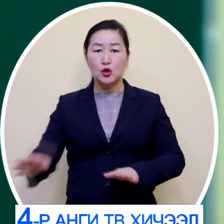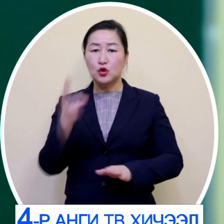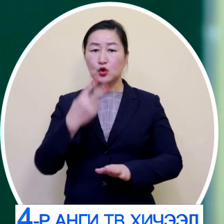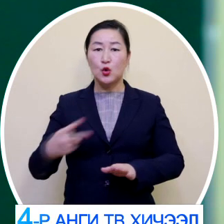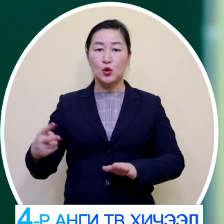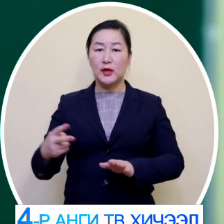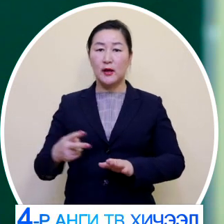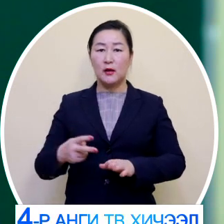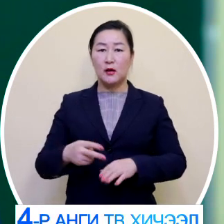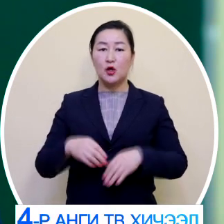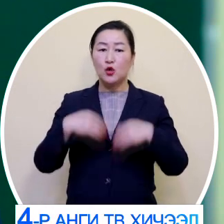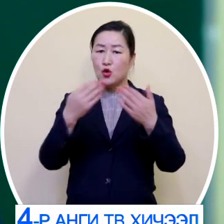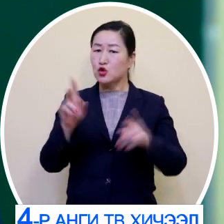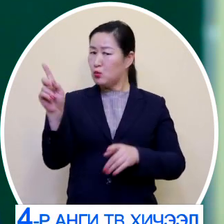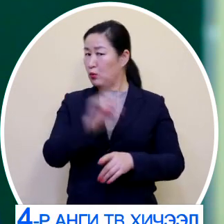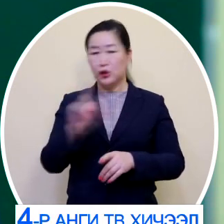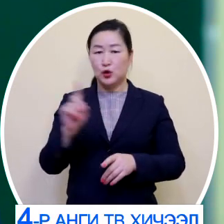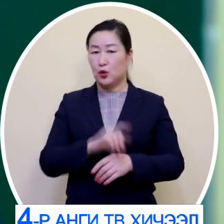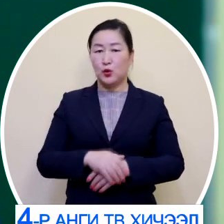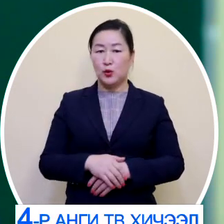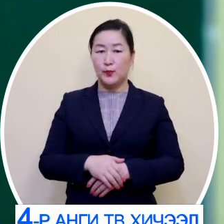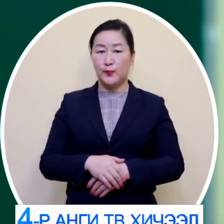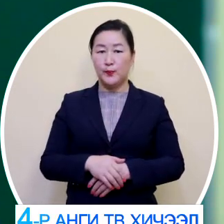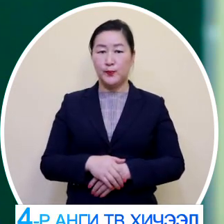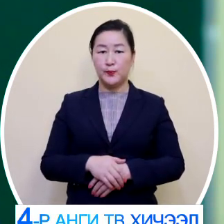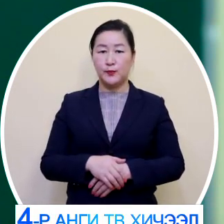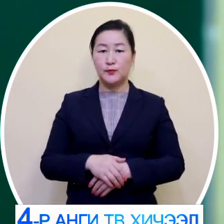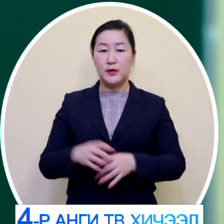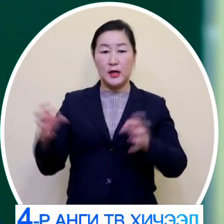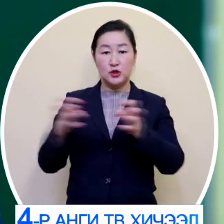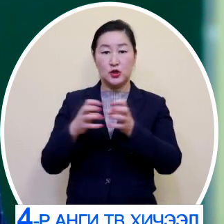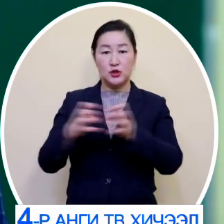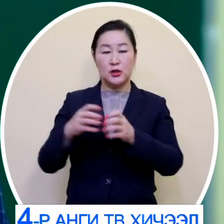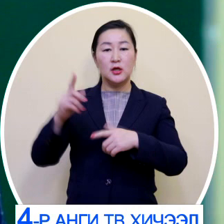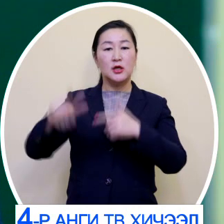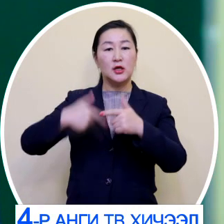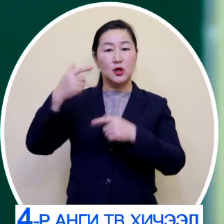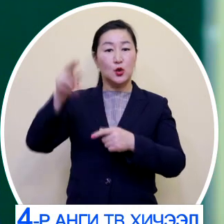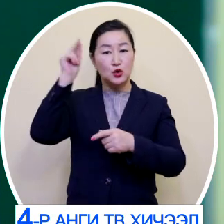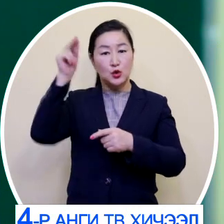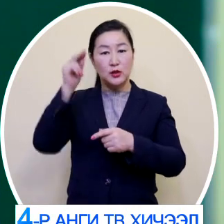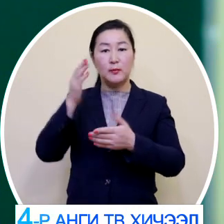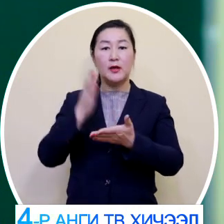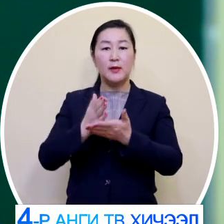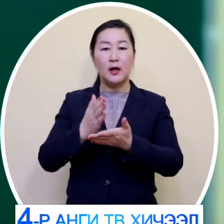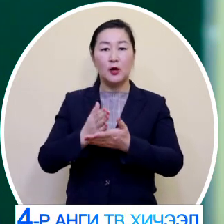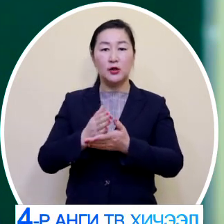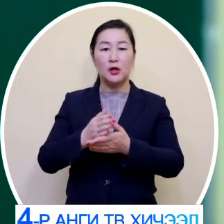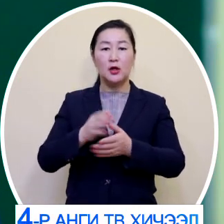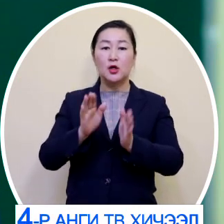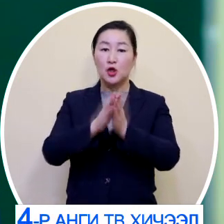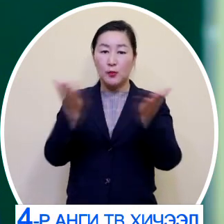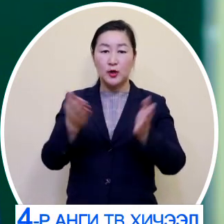маш аюултай гэдгийг санаарай. За, соронзны тухай илүү ихийг мэдхийг хүсэх юм бол илүү дэлгэрэнгүй судалмаар байгаа л сурах